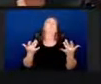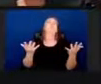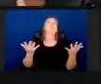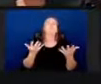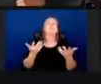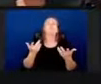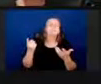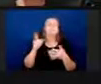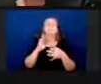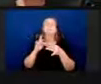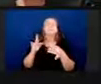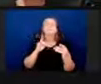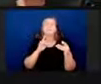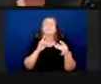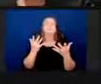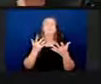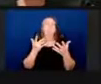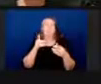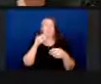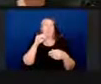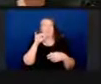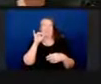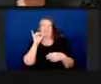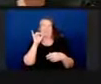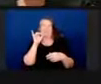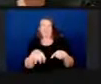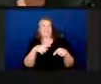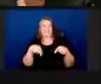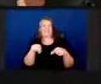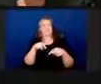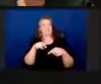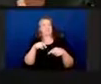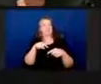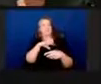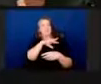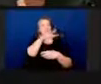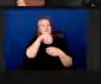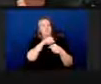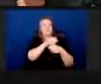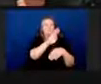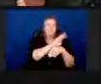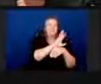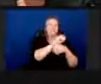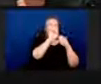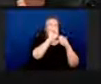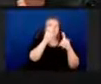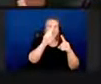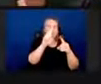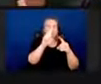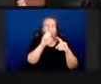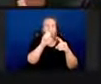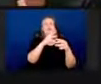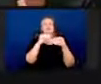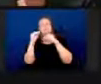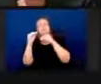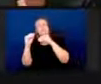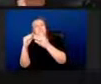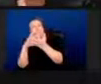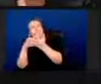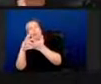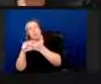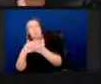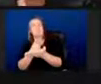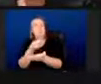ونطلب من الطلاب المتواجدون في بعض المجالات التي أنا أعلم بها أن ينخرطوا بهذا